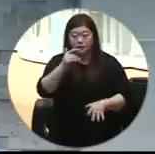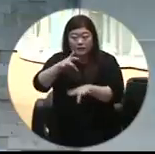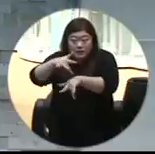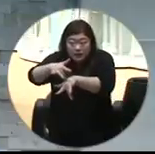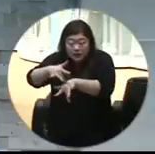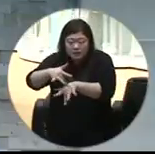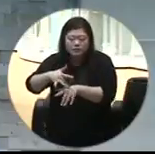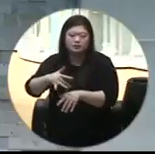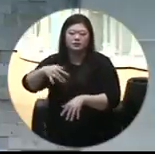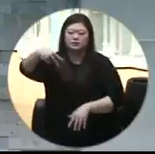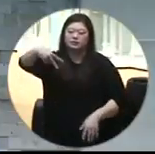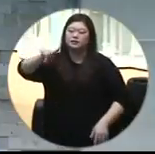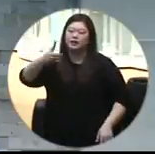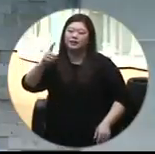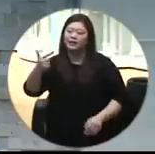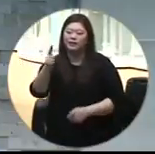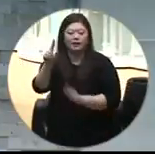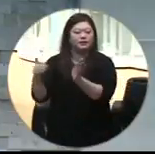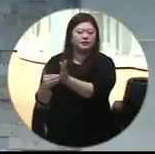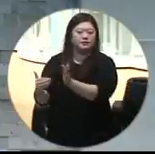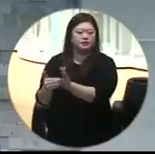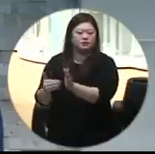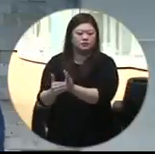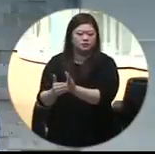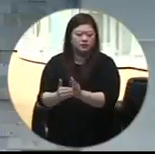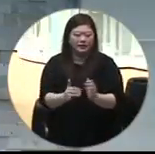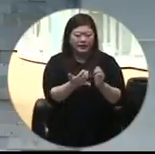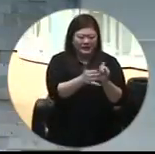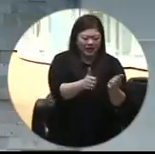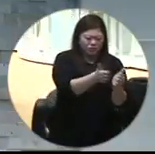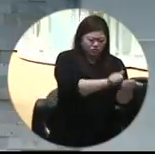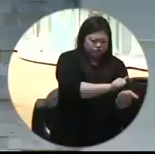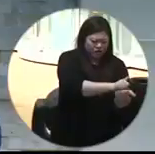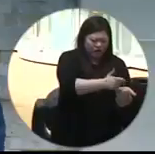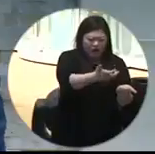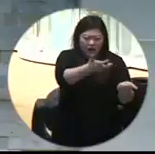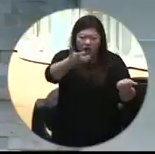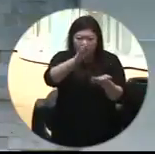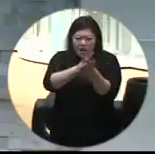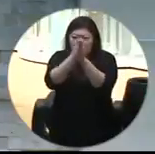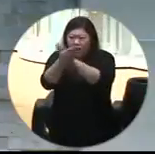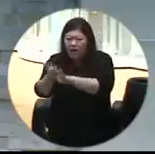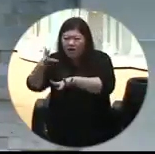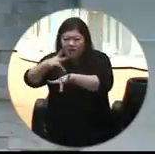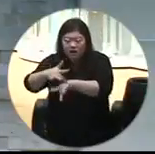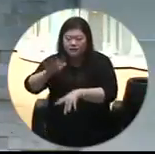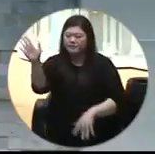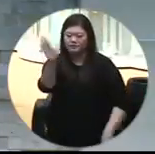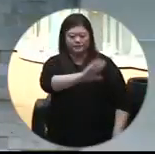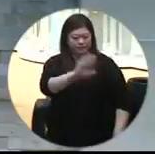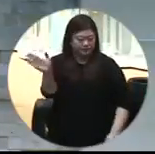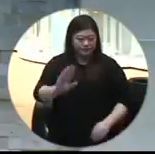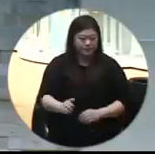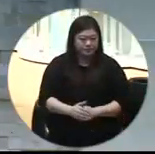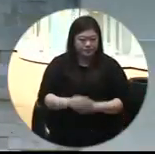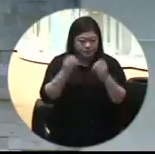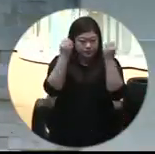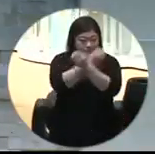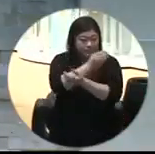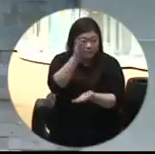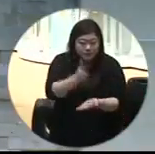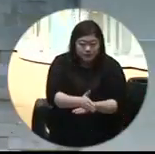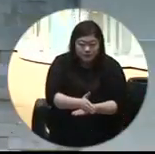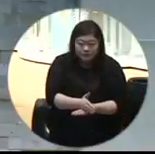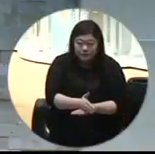사람은 사람이라니까. 사람은 사람은 귀신은 귀신이에요. 사람이 결코 귀신으로 그 모습이 절대